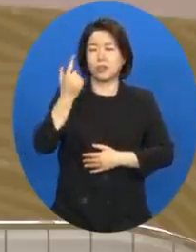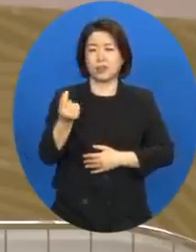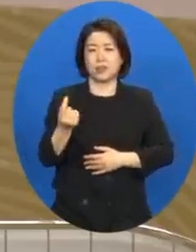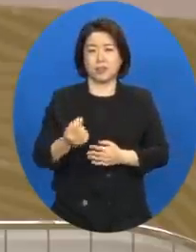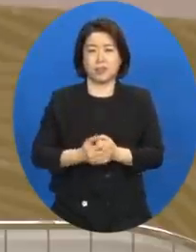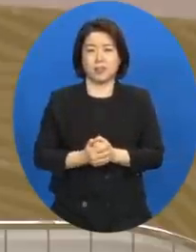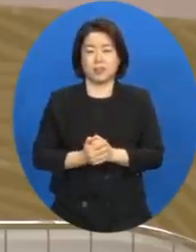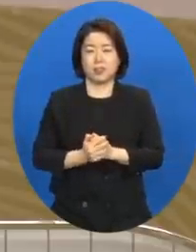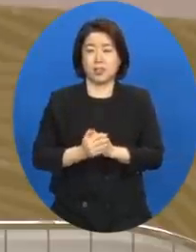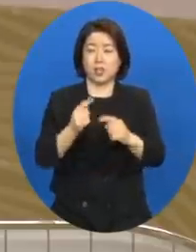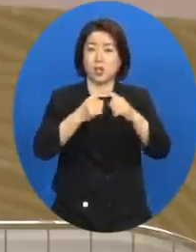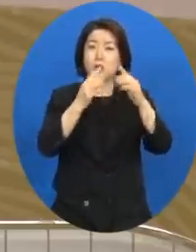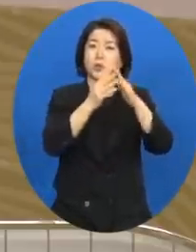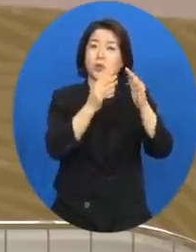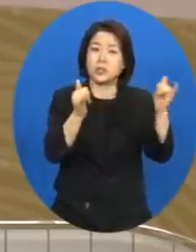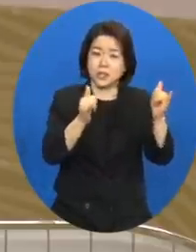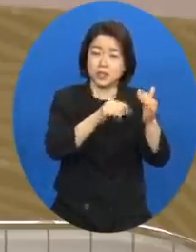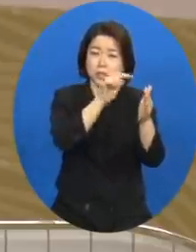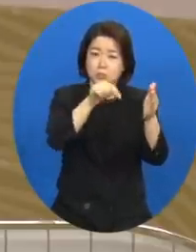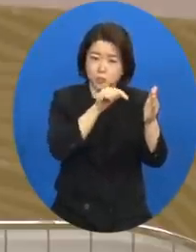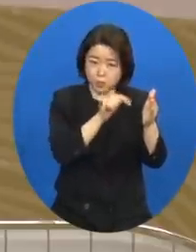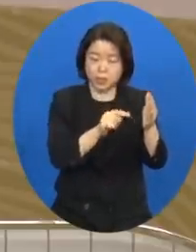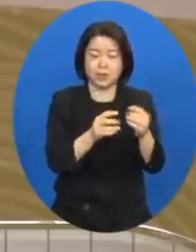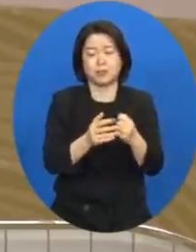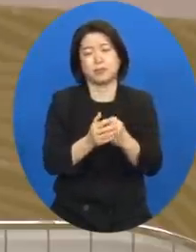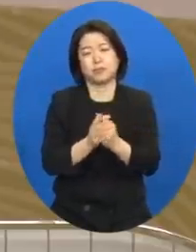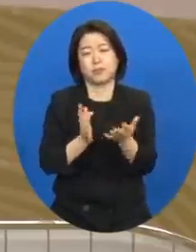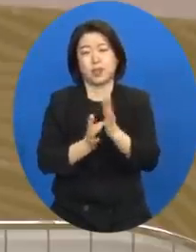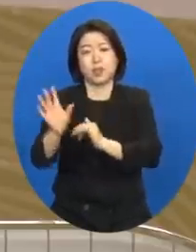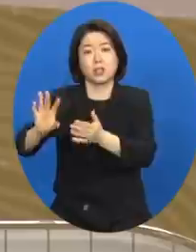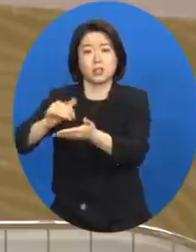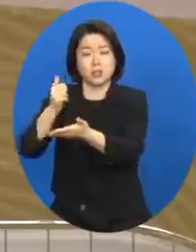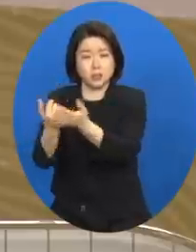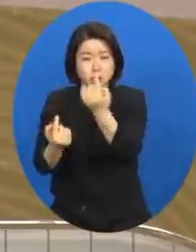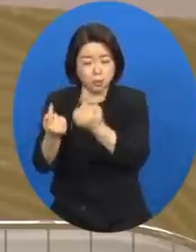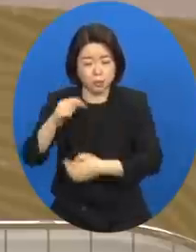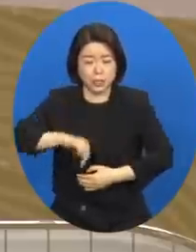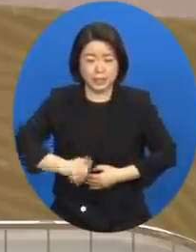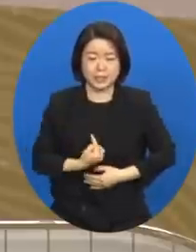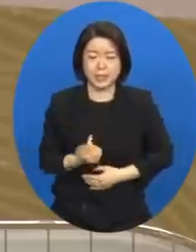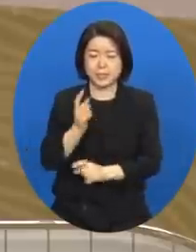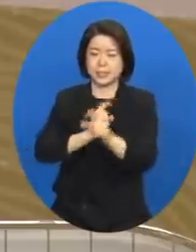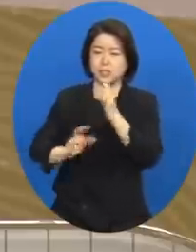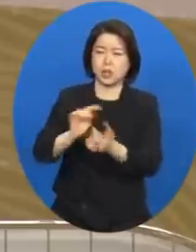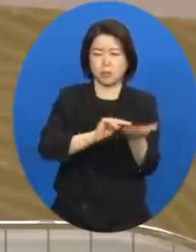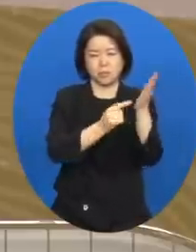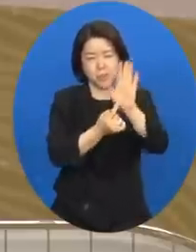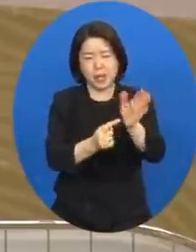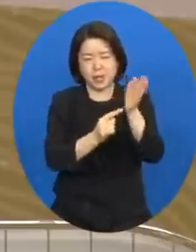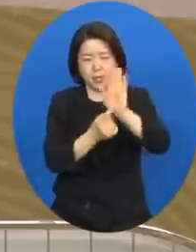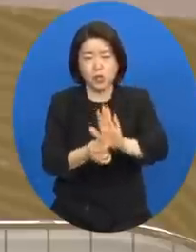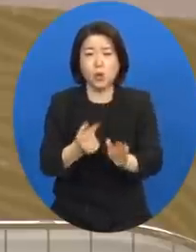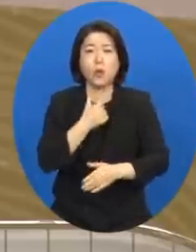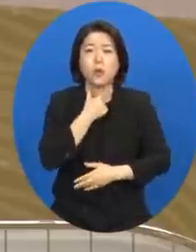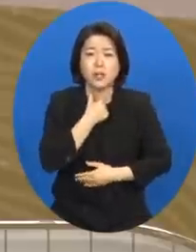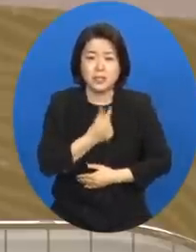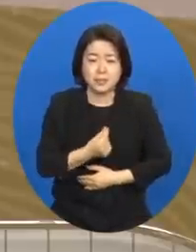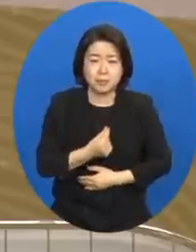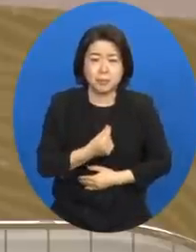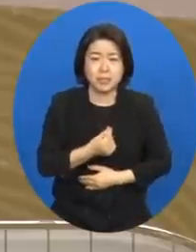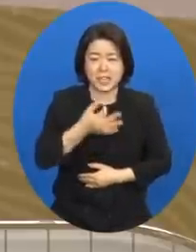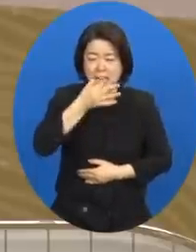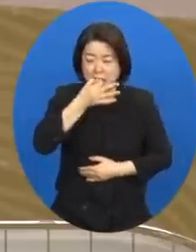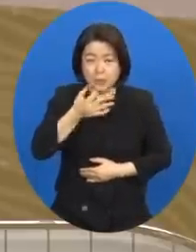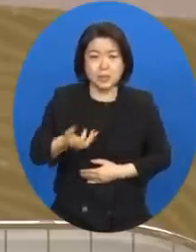교인들 중에 또는 교회 중에 예수 그리스도보다 자기 자신을 더 드러내고 싶은 욕망을 가지고